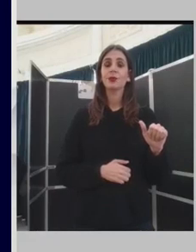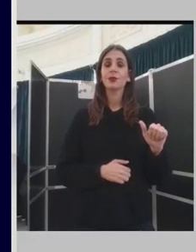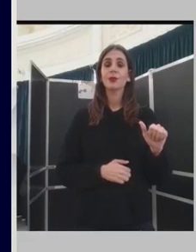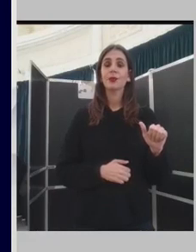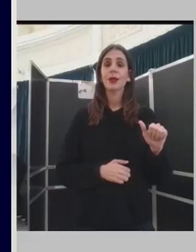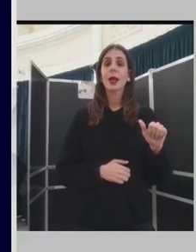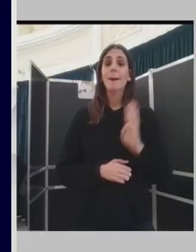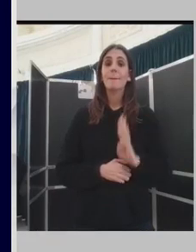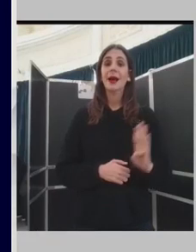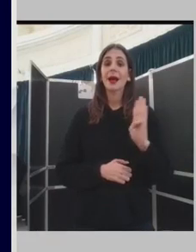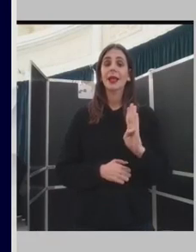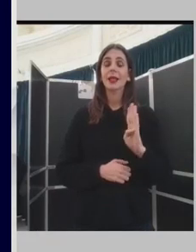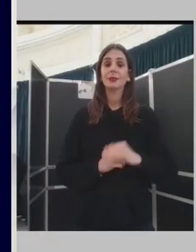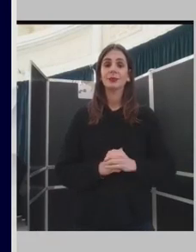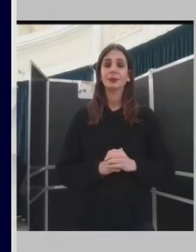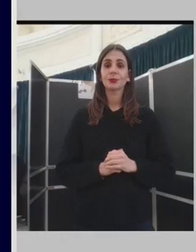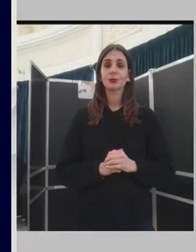Vaccari,